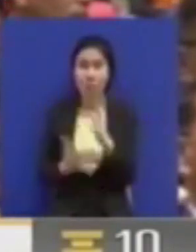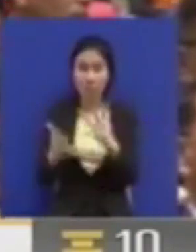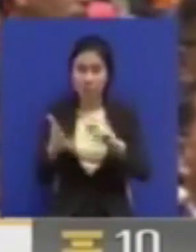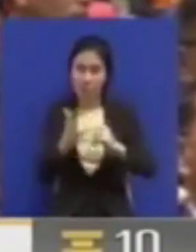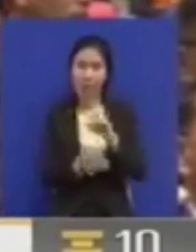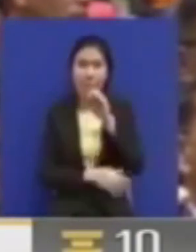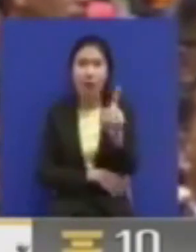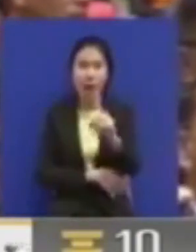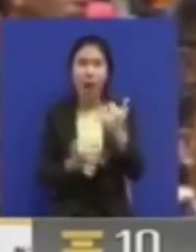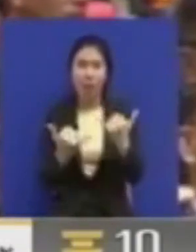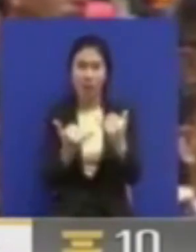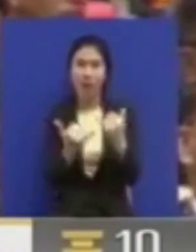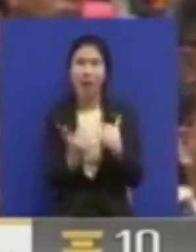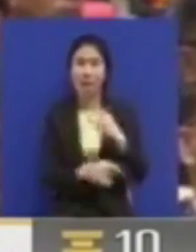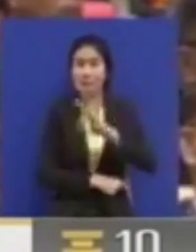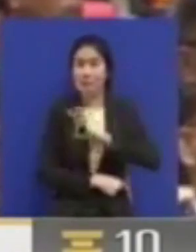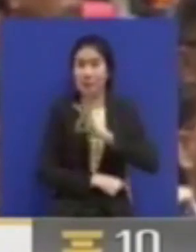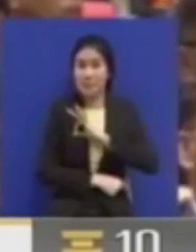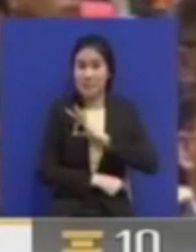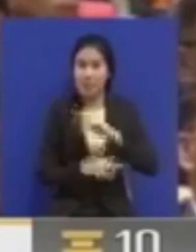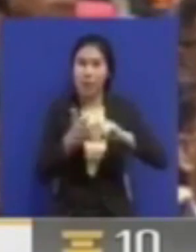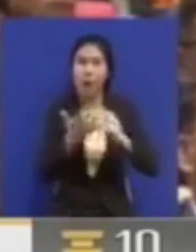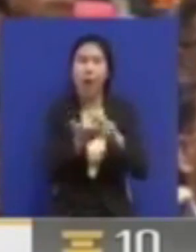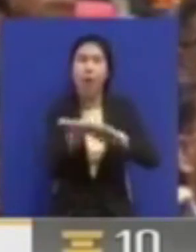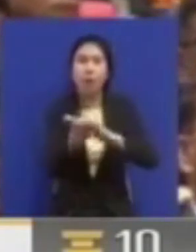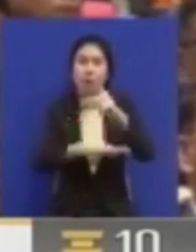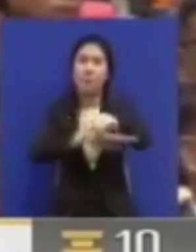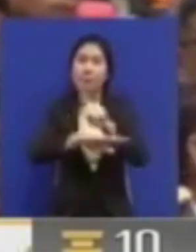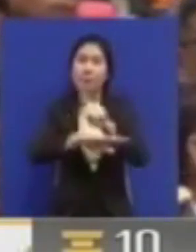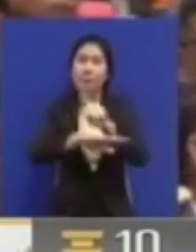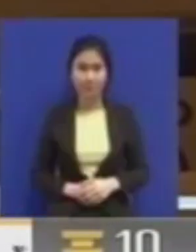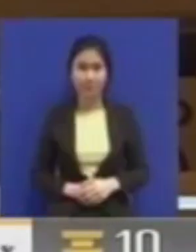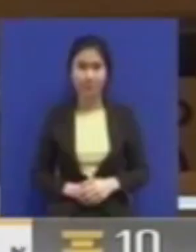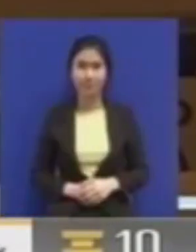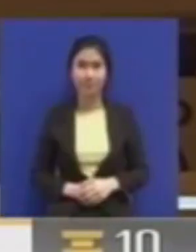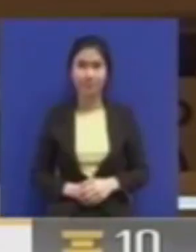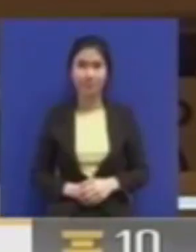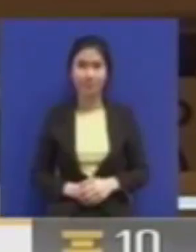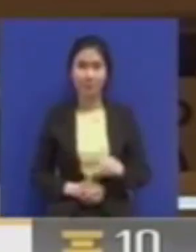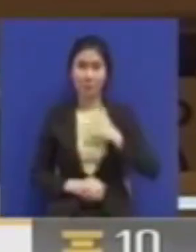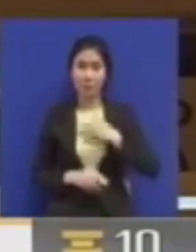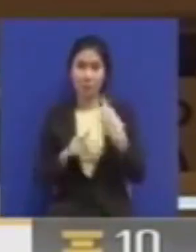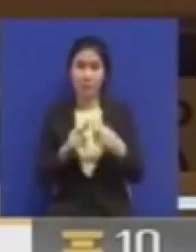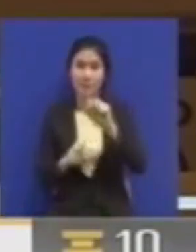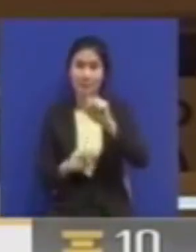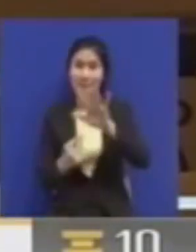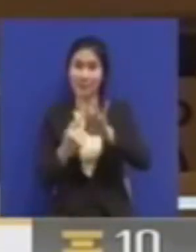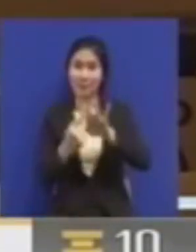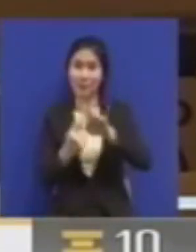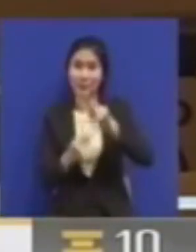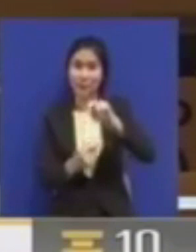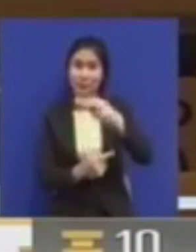พี่โสก็คุณเทพไทยนี่ เล่นเกมหรือเปล่าล่ะใช่ไห ม คือว่าเขาไล่คะแนนกันแล้วดูแล้วบอกว่าถ้างดออกเสียงทั้งสองเสียงมีปัญหาแล้ว